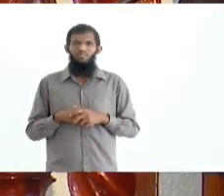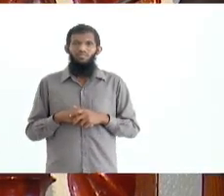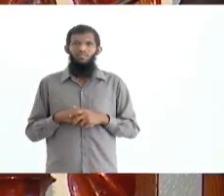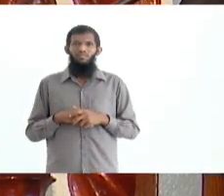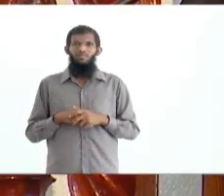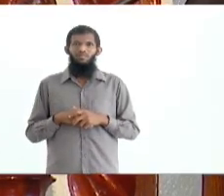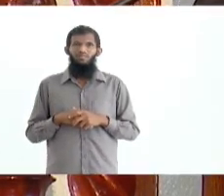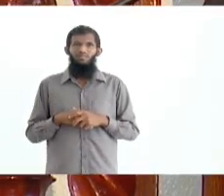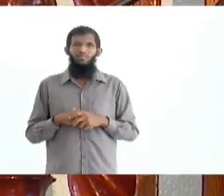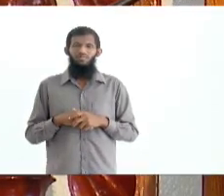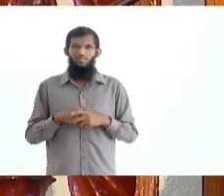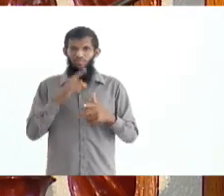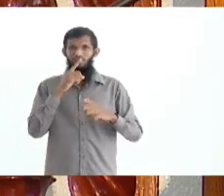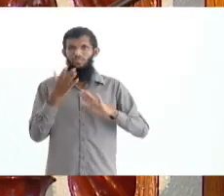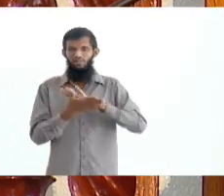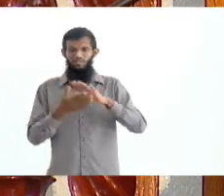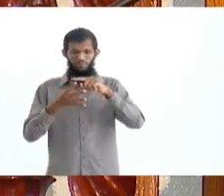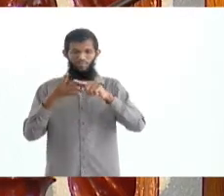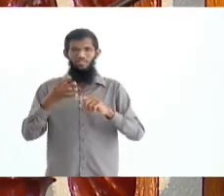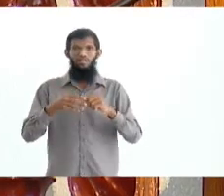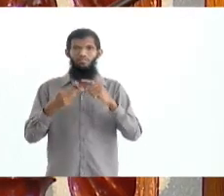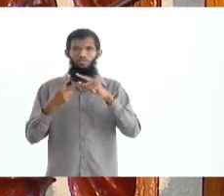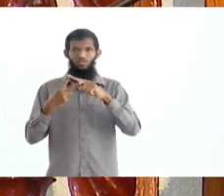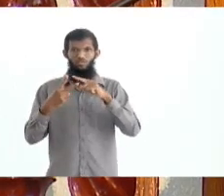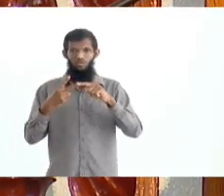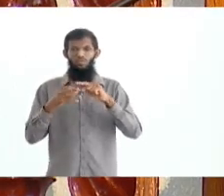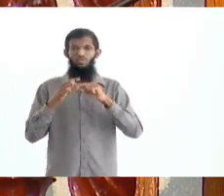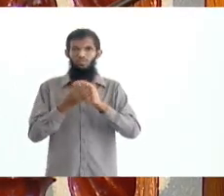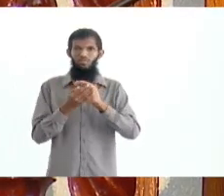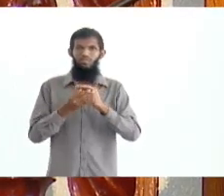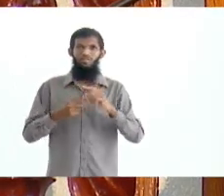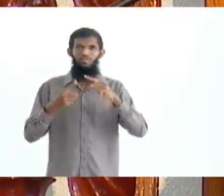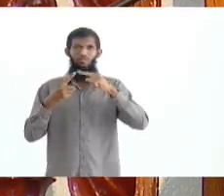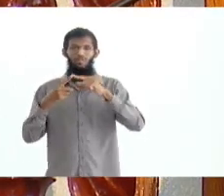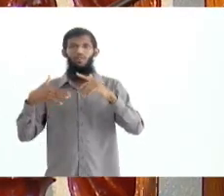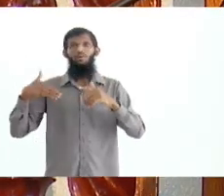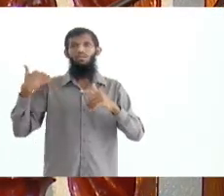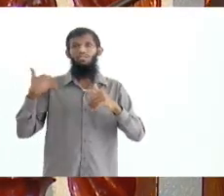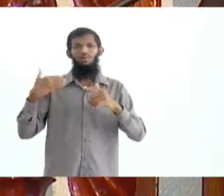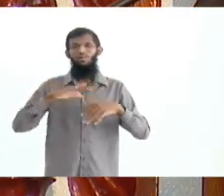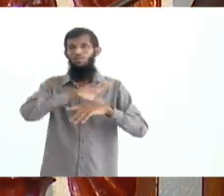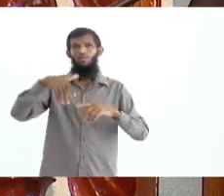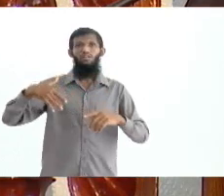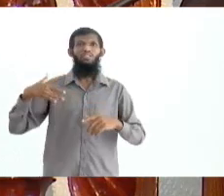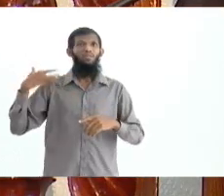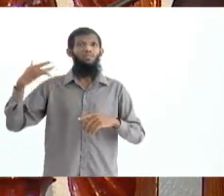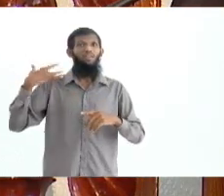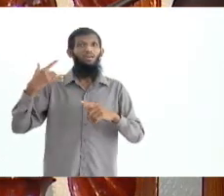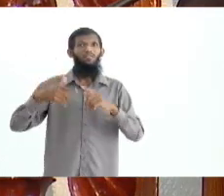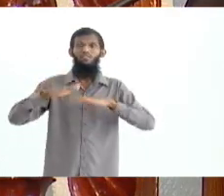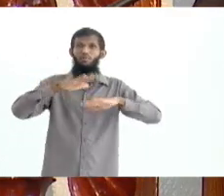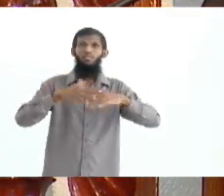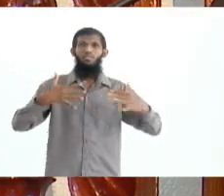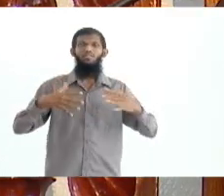ابلاه ماني ايناگه عمر فنا كوري گوتاي ايناگه زوان كان هيدا كوري